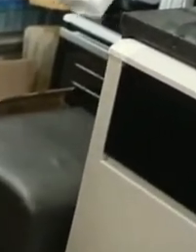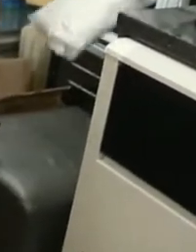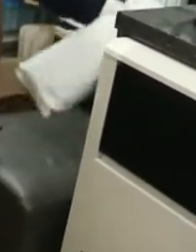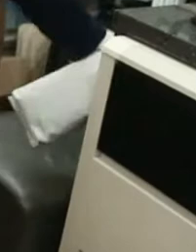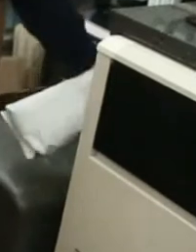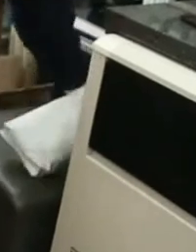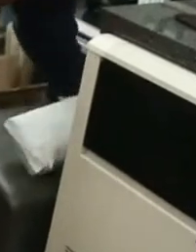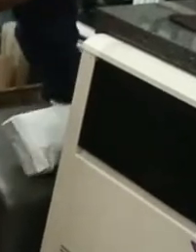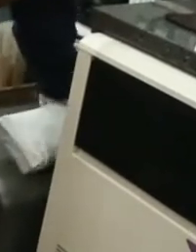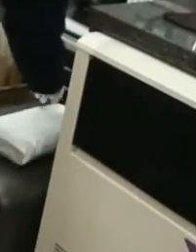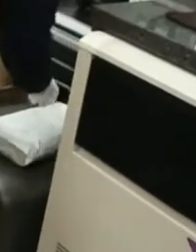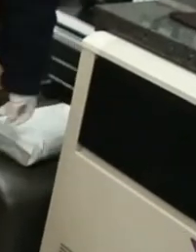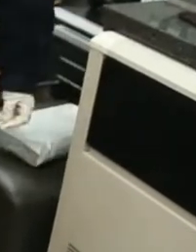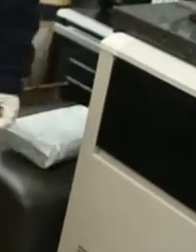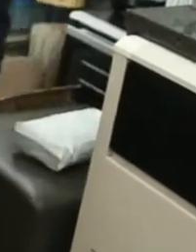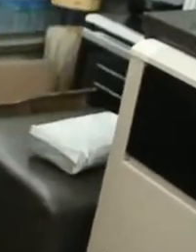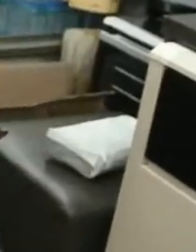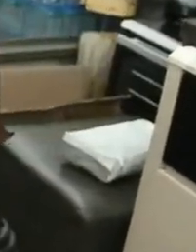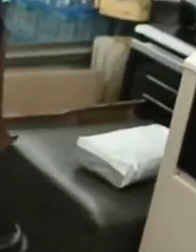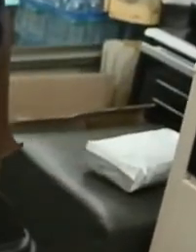바닐라.